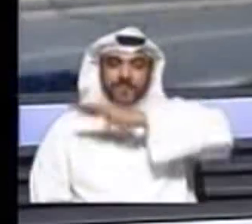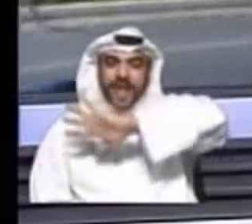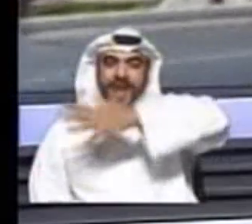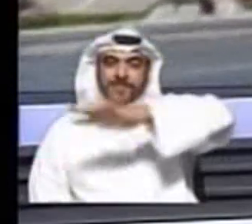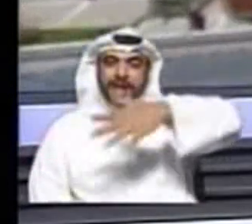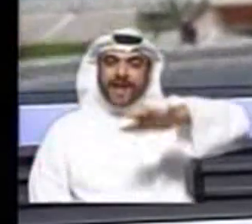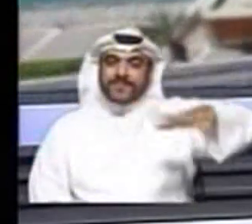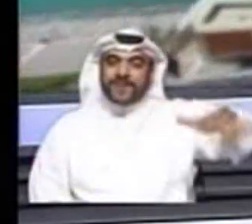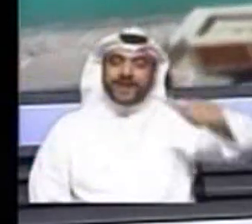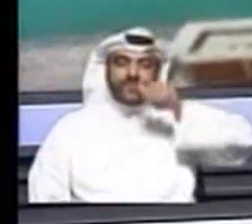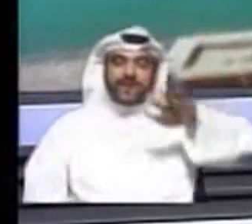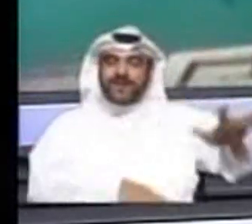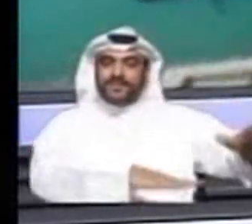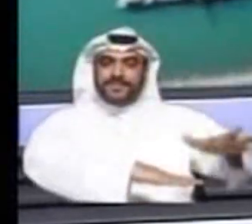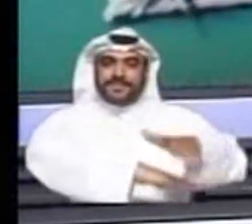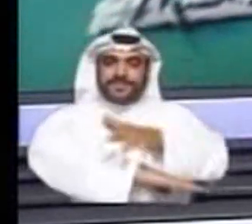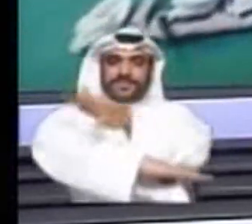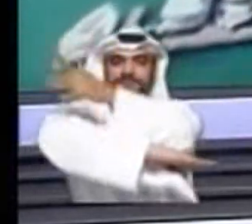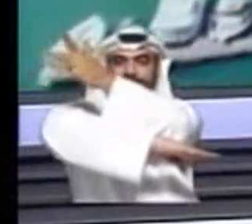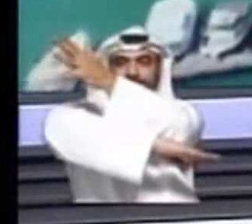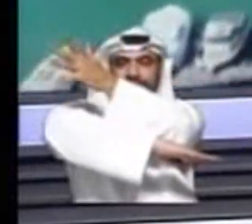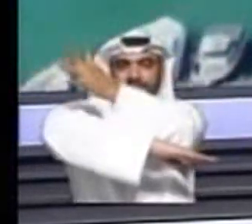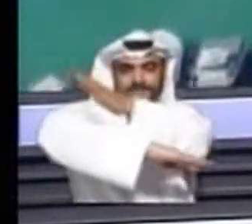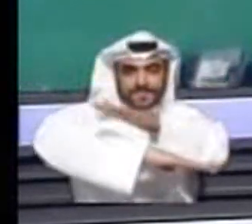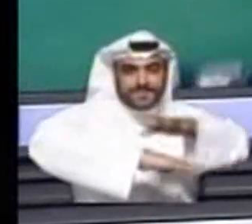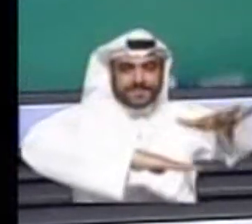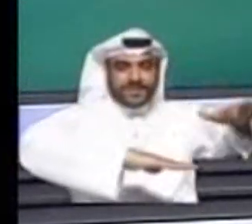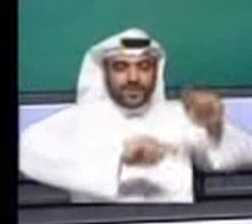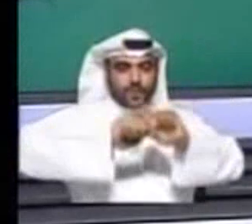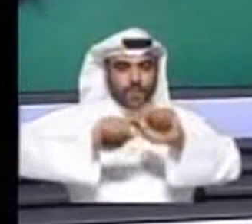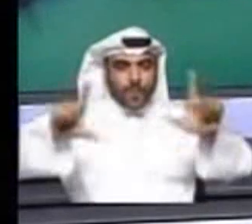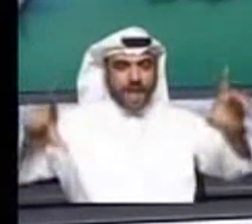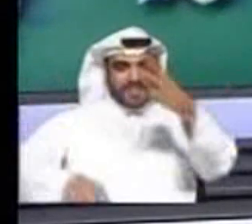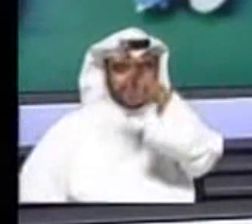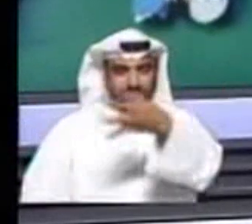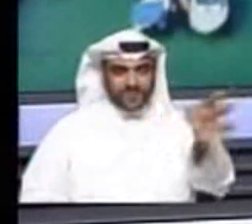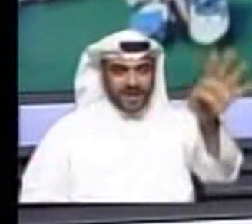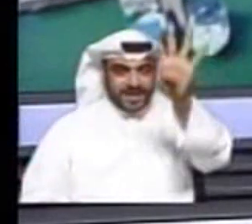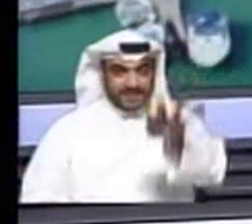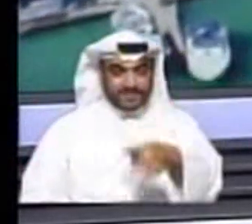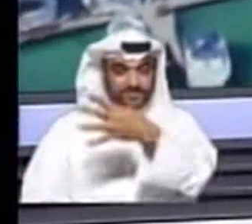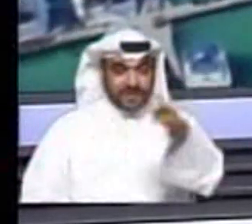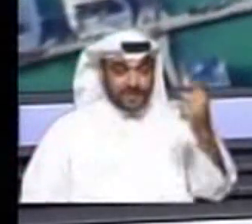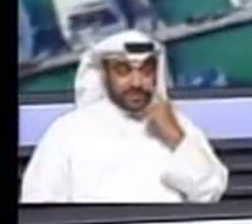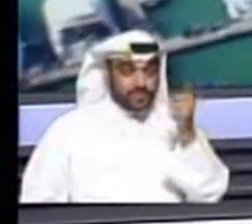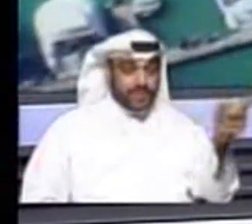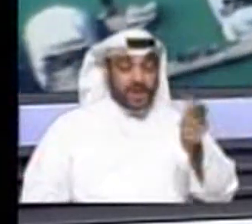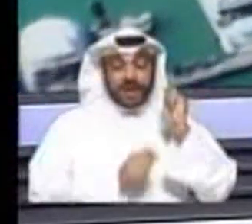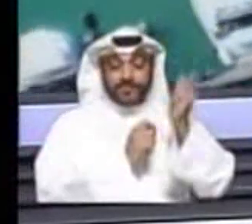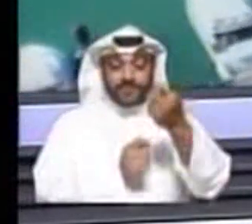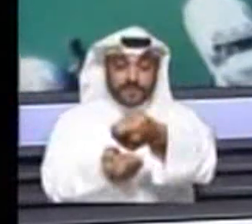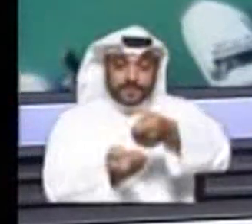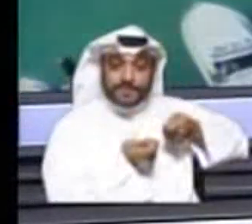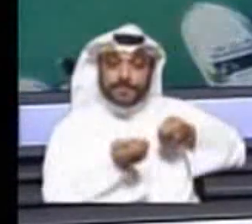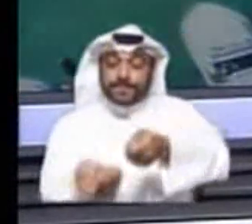ما بين 2 إلى 6 أقدام، أما مساء ما بين 3 إلى 7 أقدام، وتيارات الماء لا زالت قوية في فترات